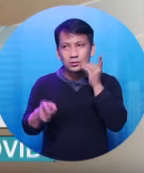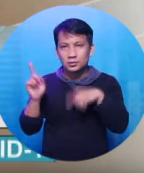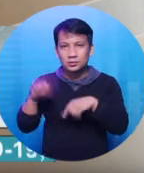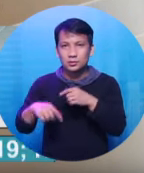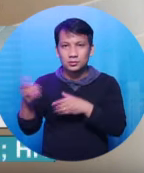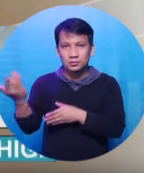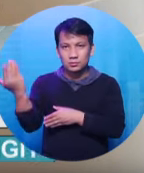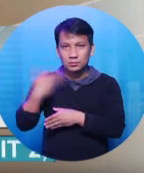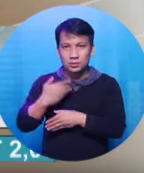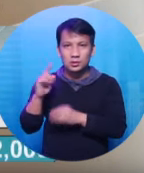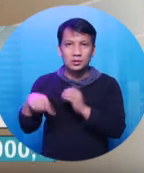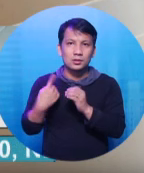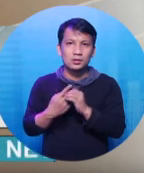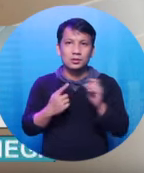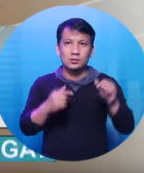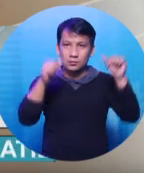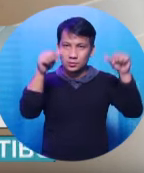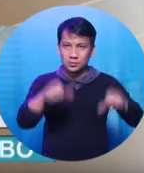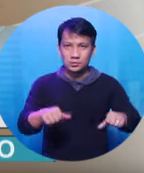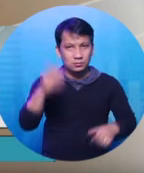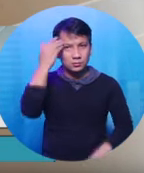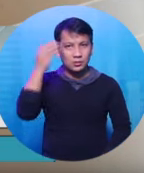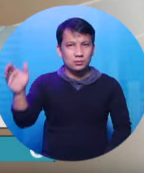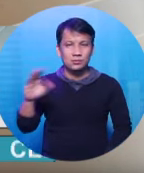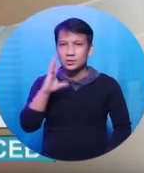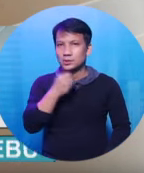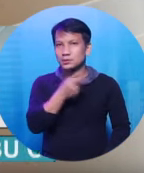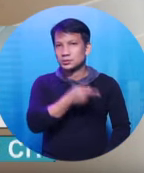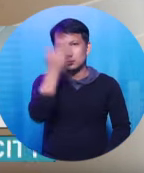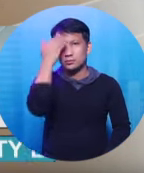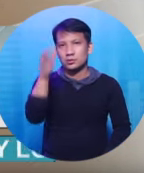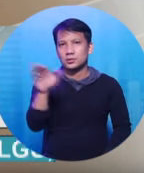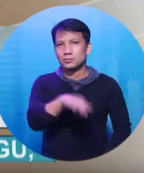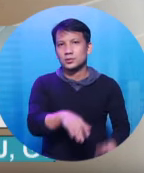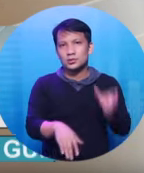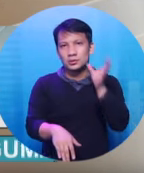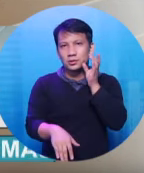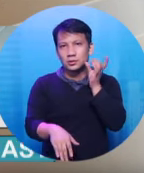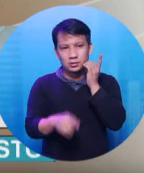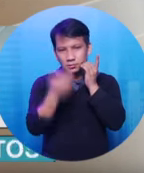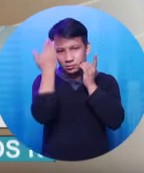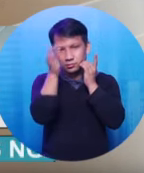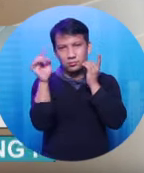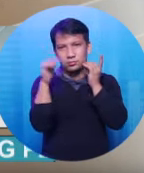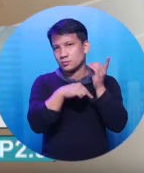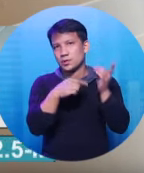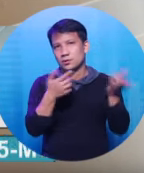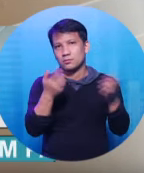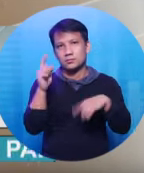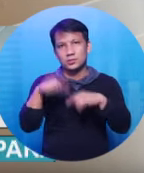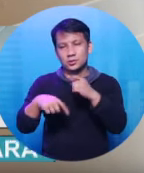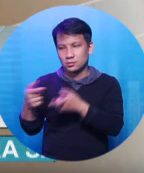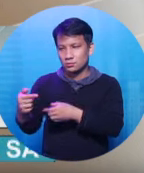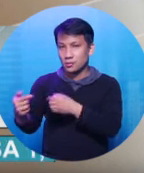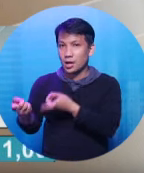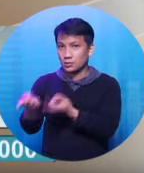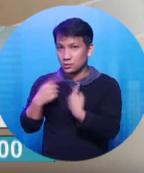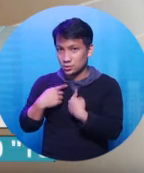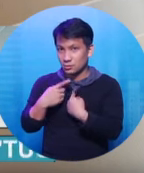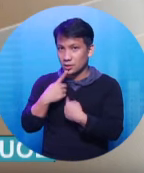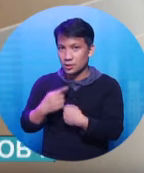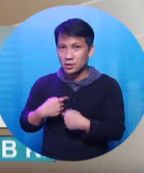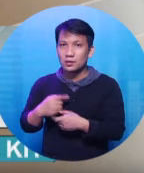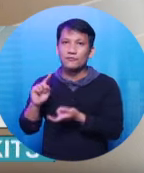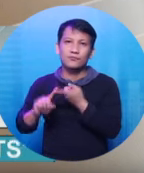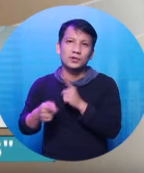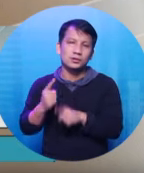nagsumbong sa amin about her post. Hindi po namin siya kilala. Ang nagsumbong po sa akin, kaibigan ko po, nagko-condolences